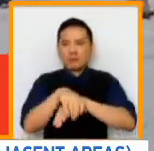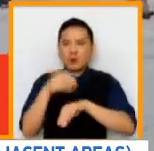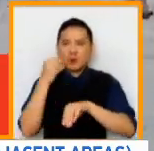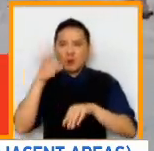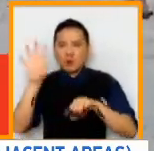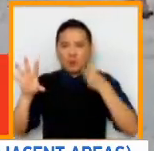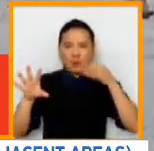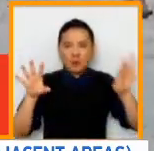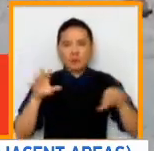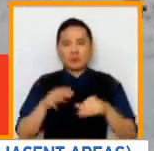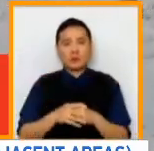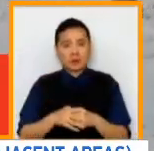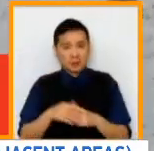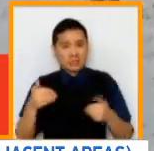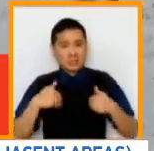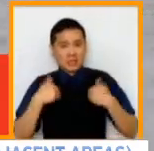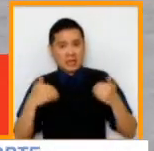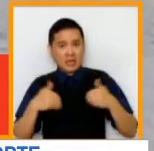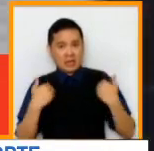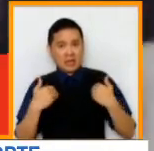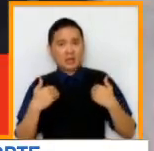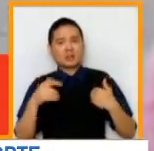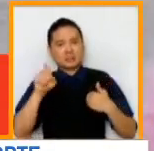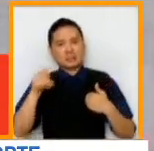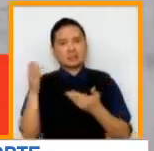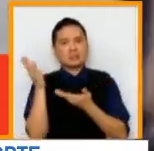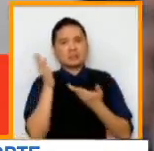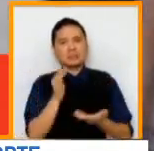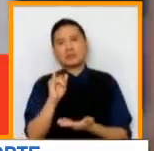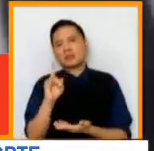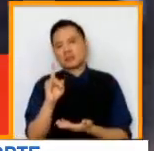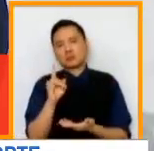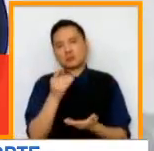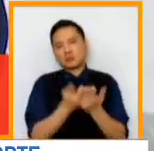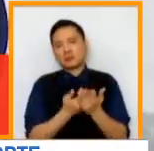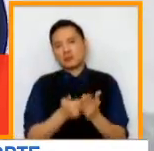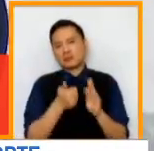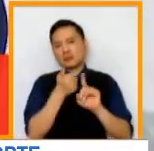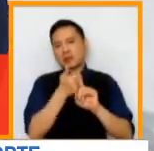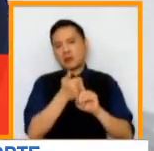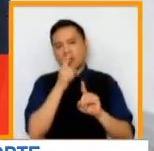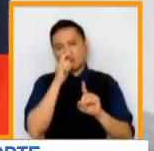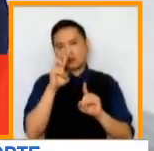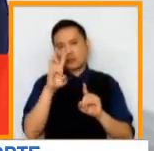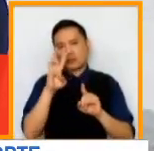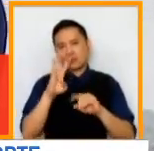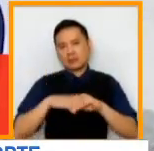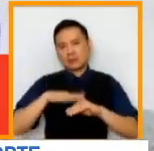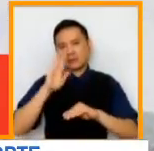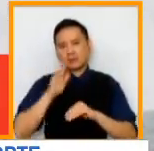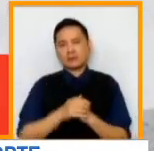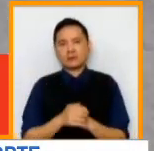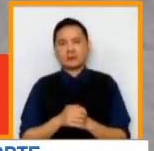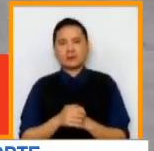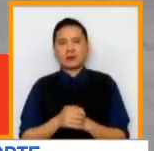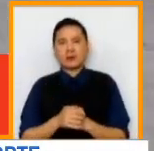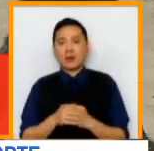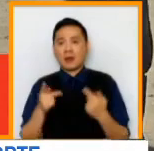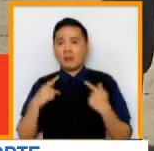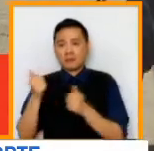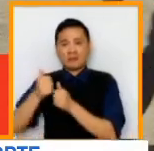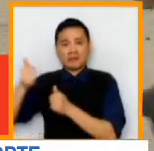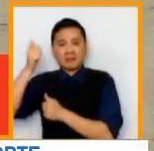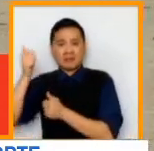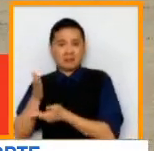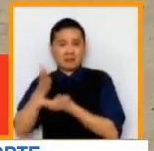ng ID na may birth date para patunay na sila'y higit 12 anyos na. Nandito ngayon si DNR Undersecretary Ben Antiporda. Sabi niya, magkakaroon ng